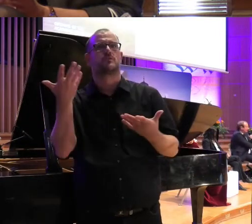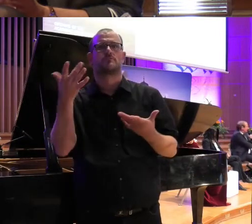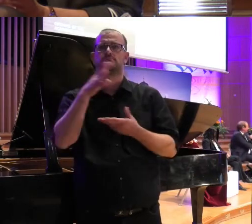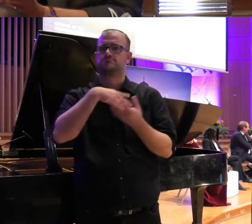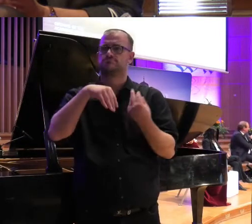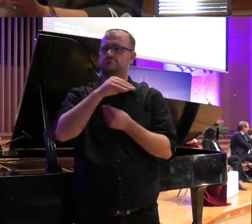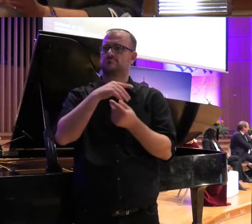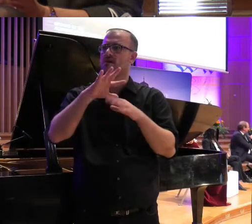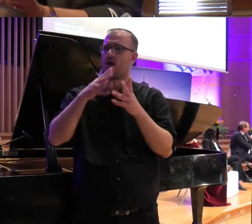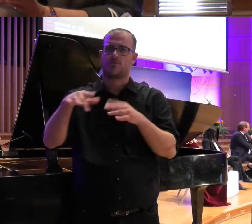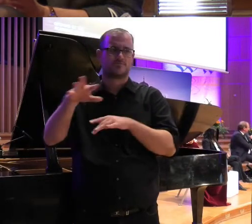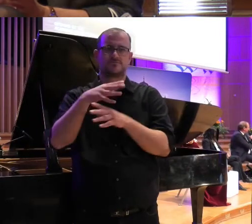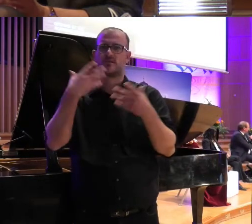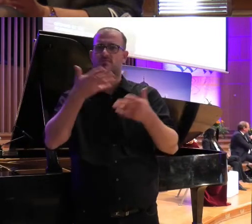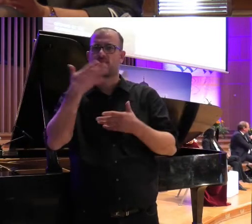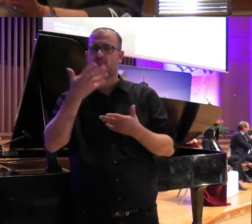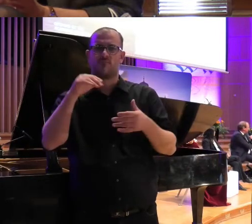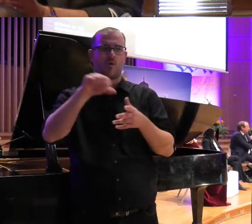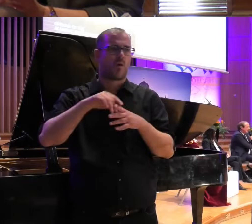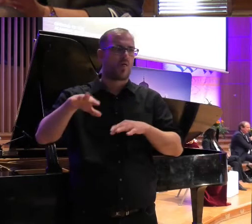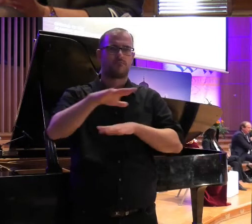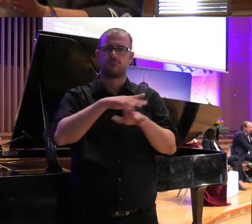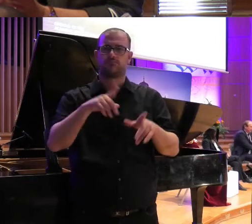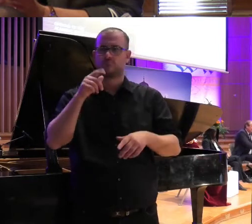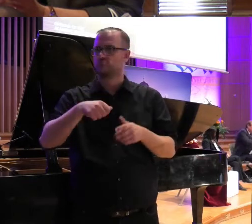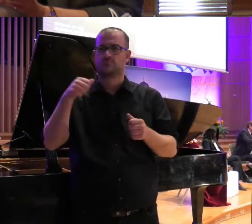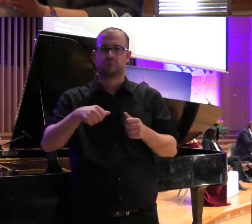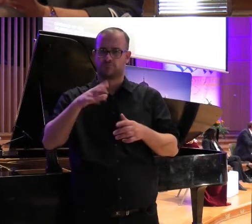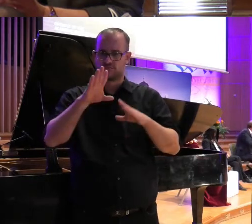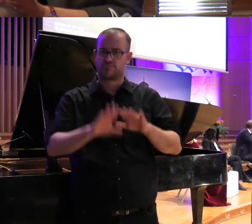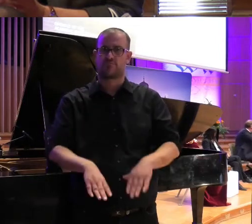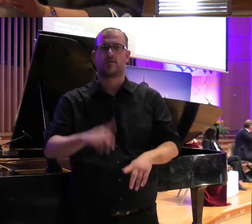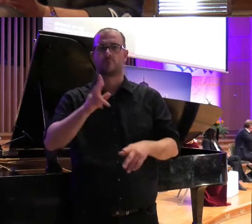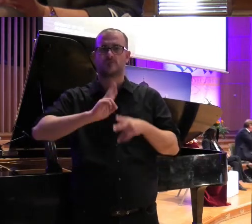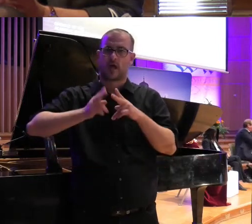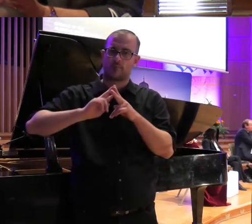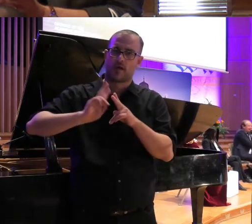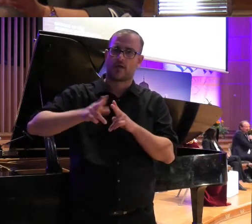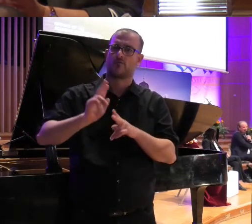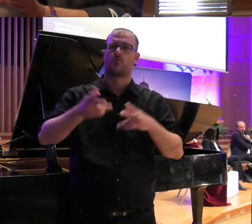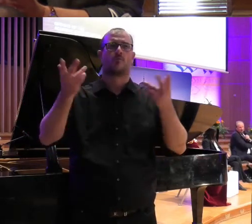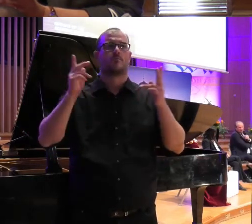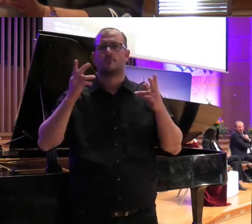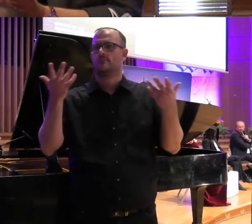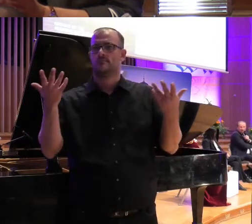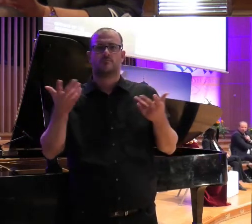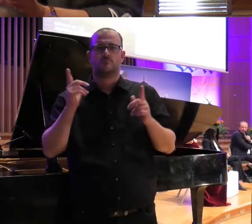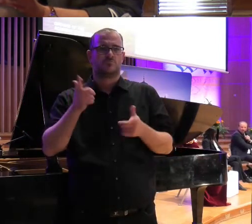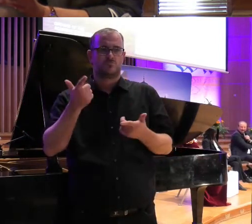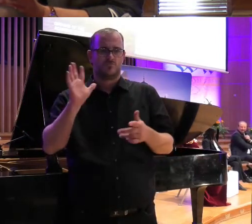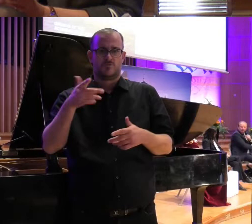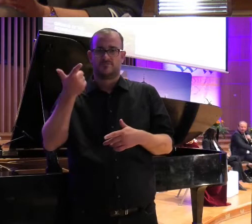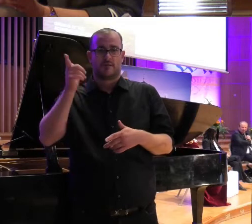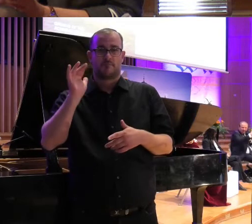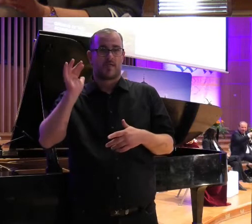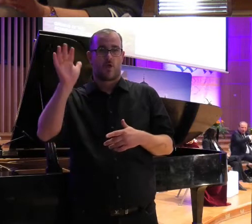sozusagen in den Häusern dann vorüber vorhanden waren. Die mussten abgepumpt werden, separiert werden. Sozusagen 2 Millionen Liter